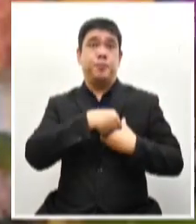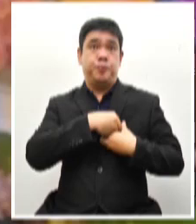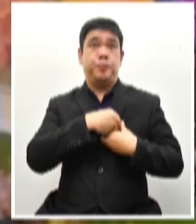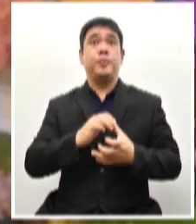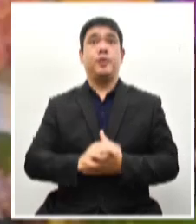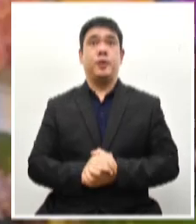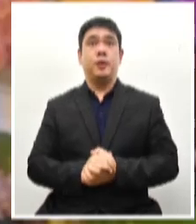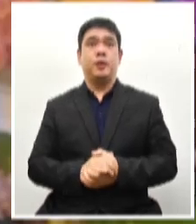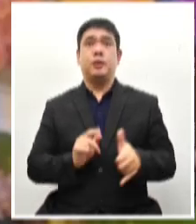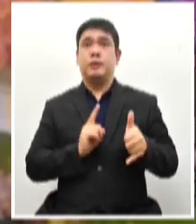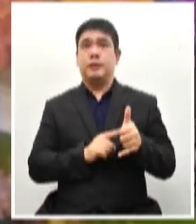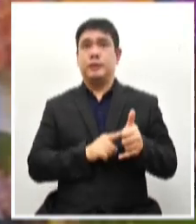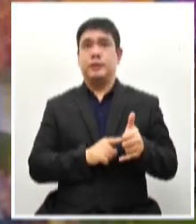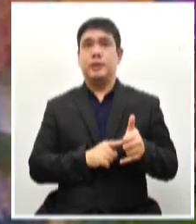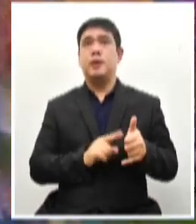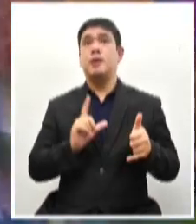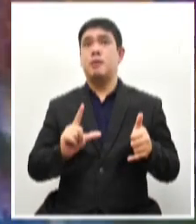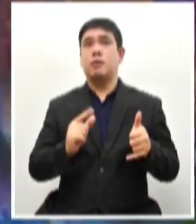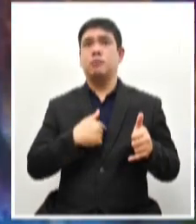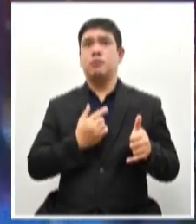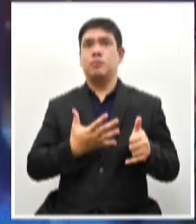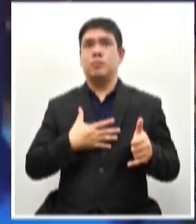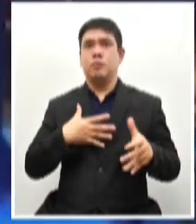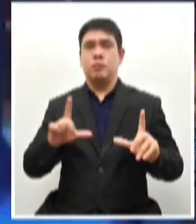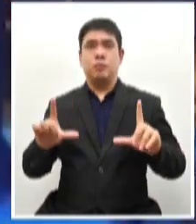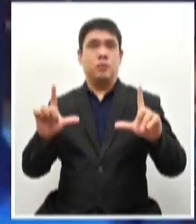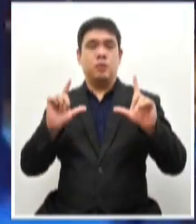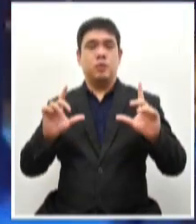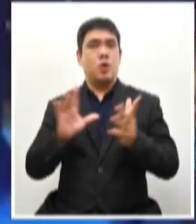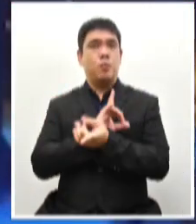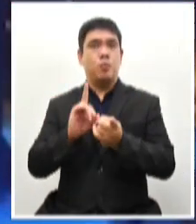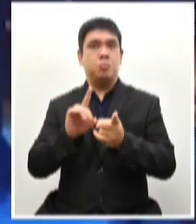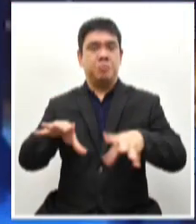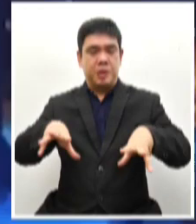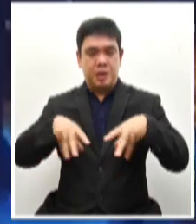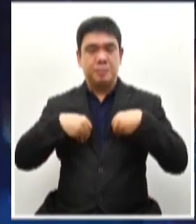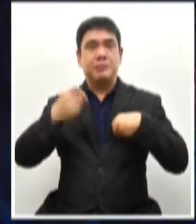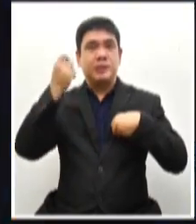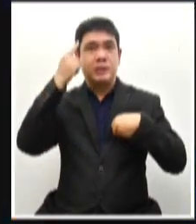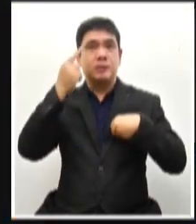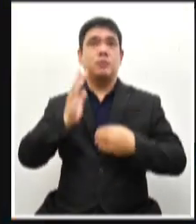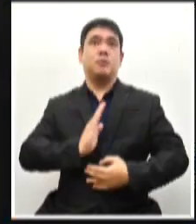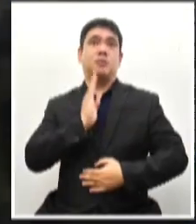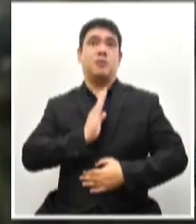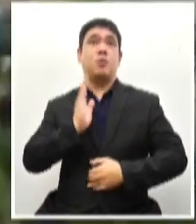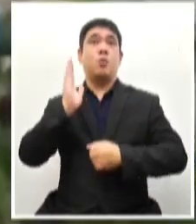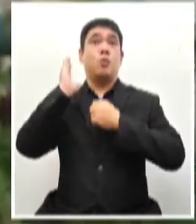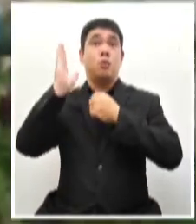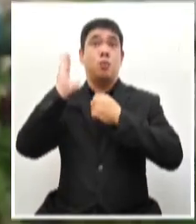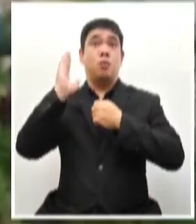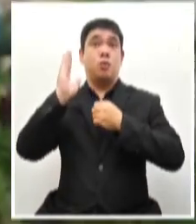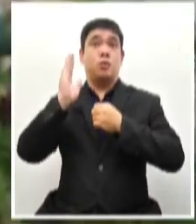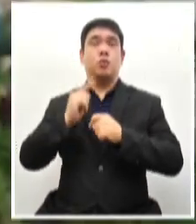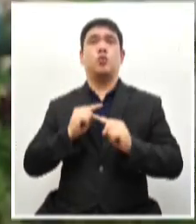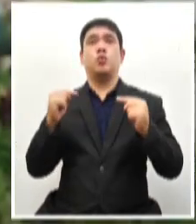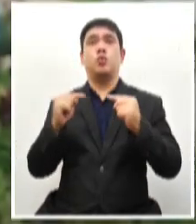ให้นายเลิศสุขเกษมได้รับการยอมรับจากชุมชนสังคมได้รับเกียรติให้เป็นวิทยากรบรรยายด้านการส่งเ